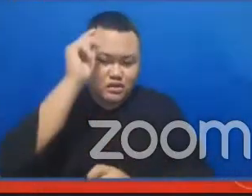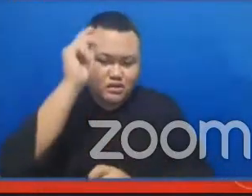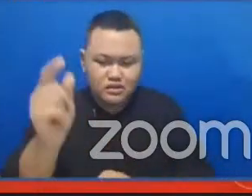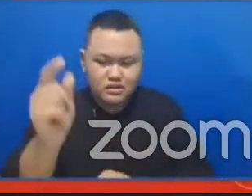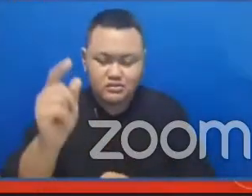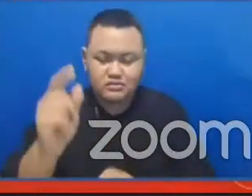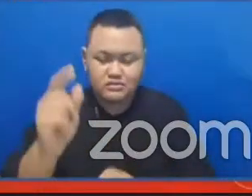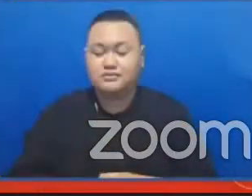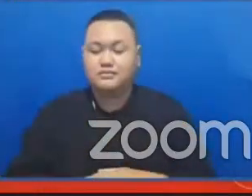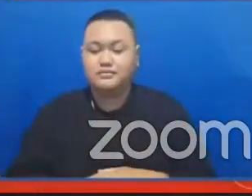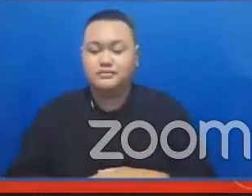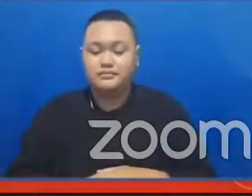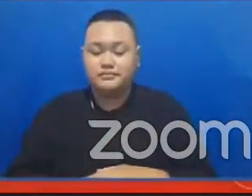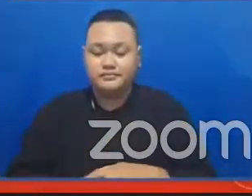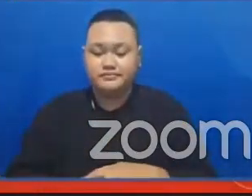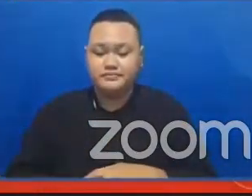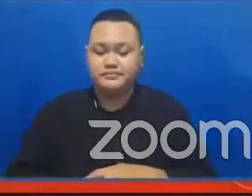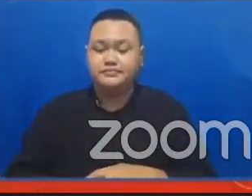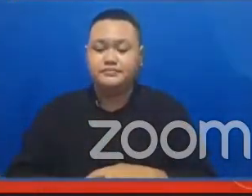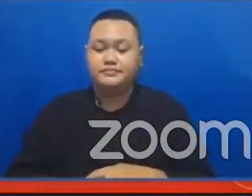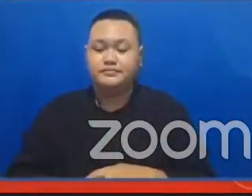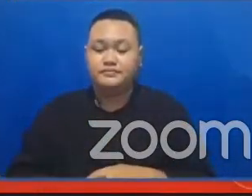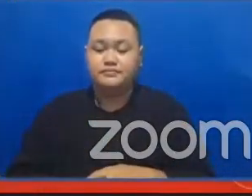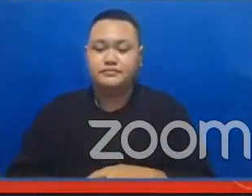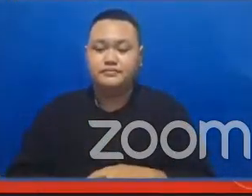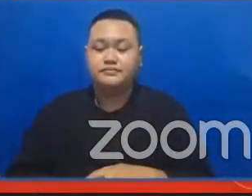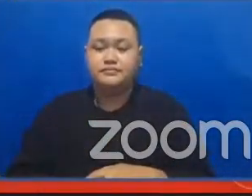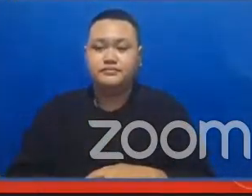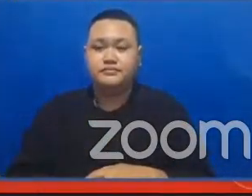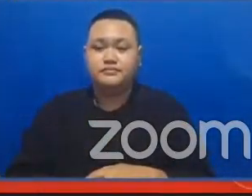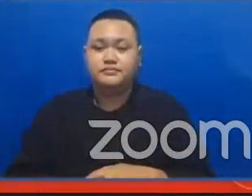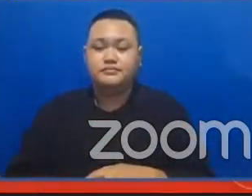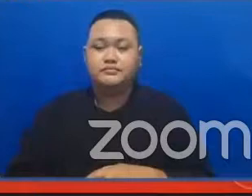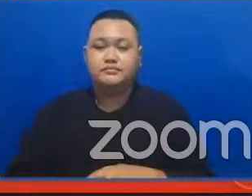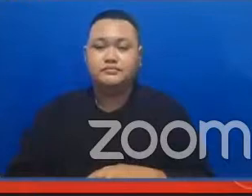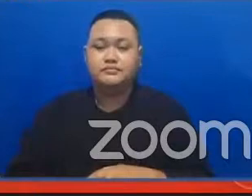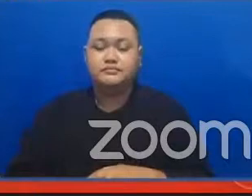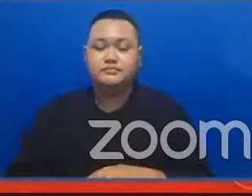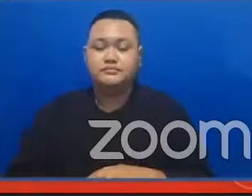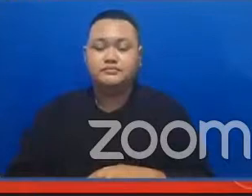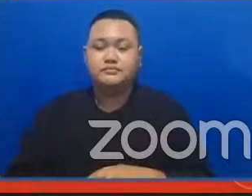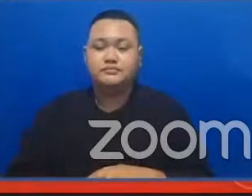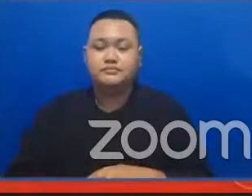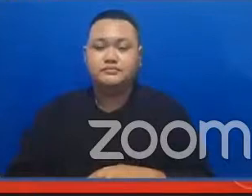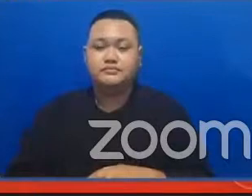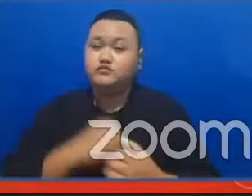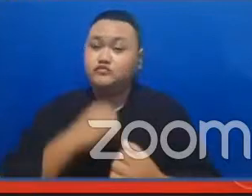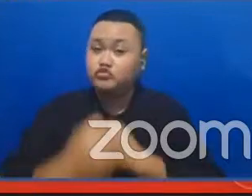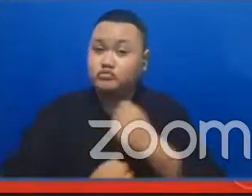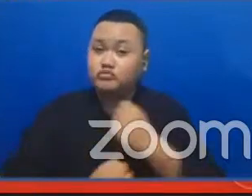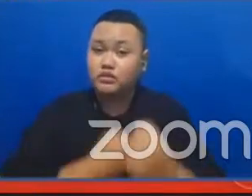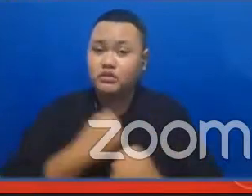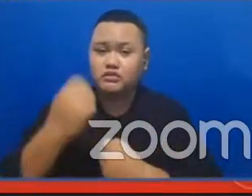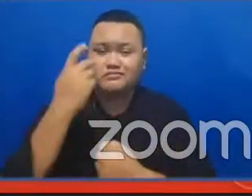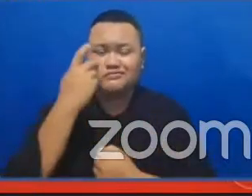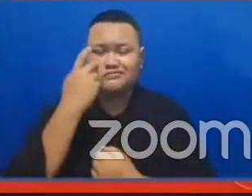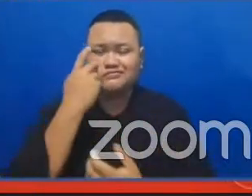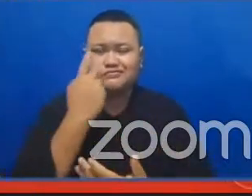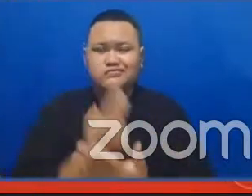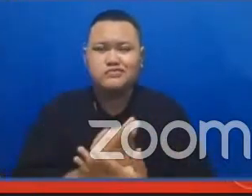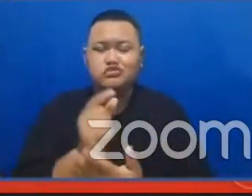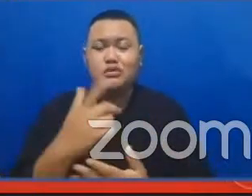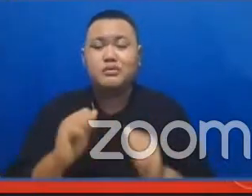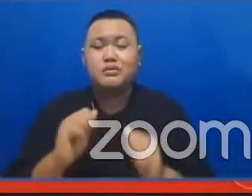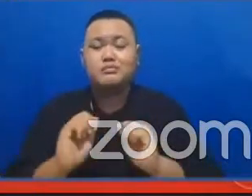eksperimen. Ini merupakan upaya konkret dalam mempersiapkan profil pelajar Pancasila